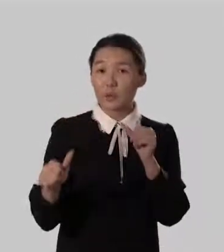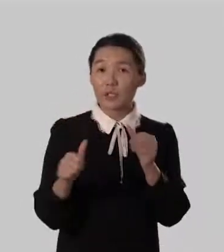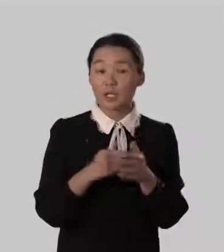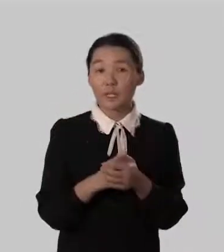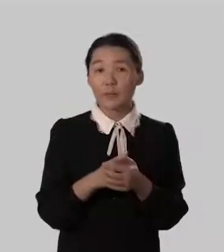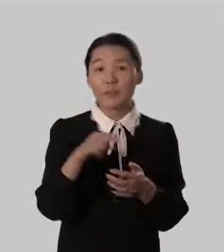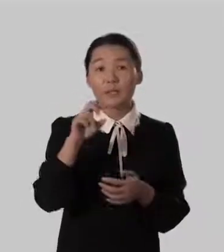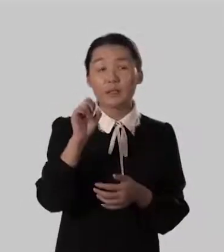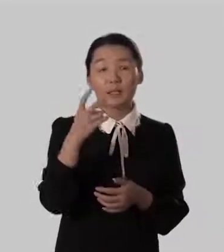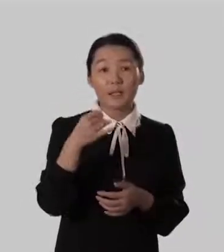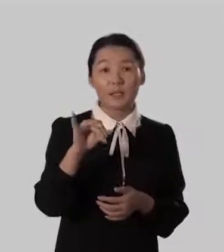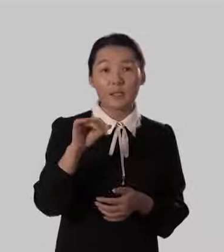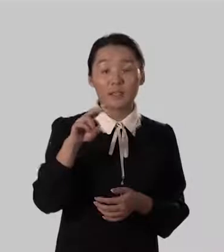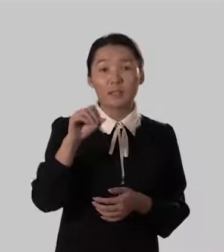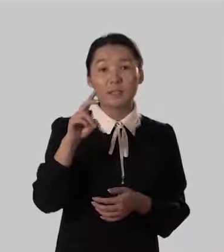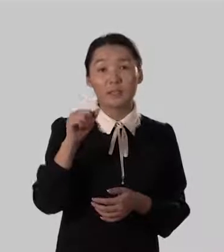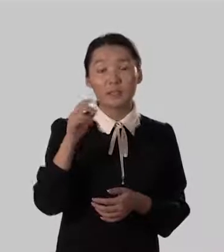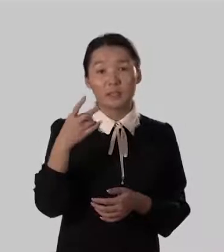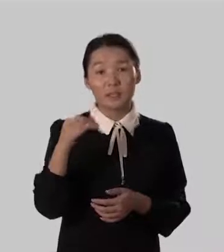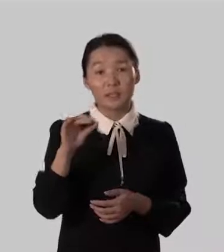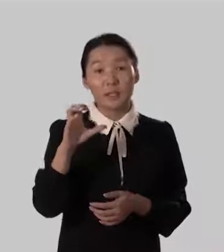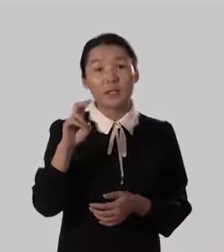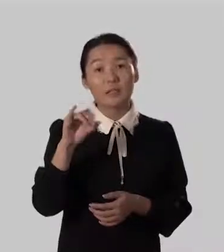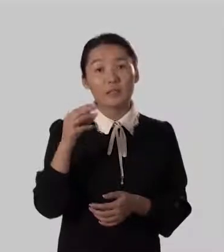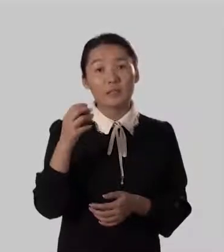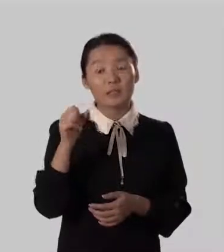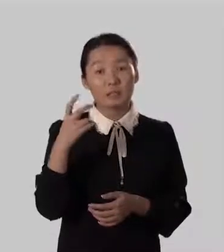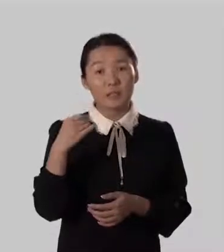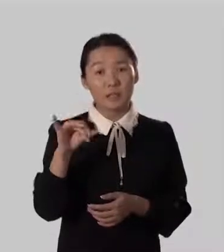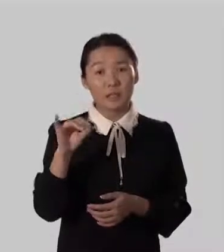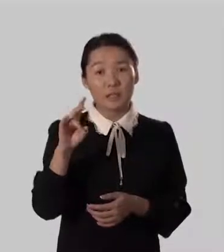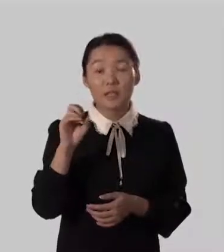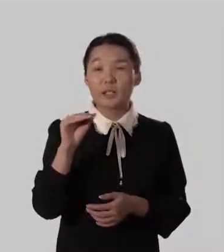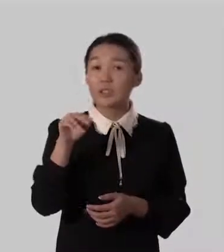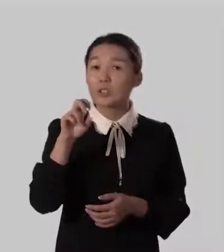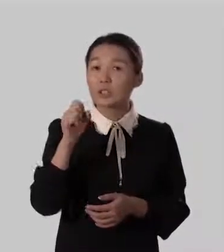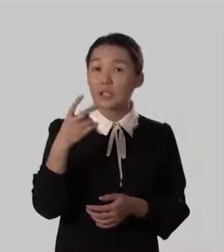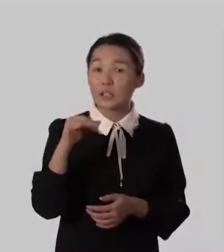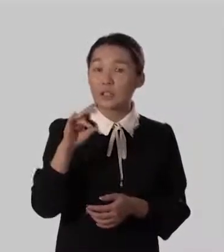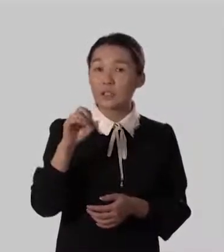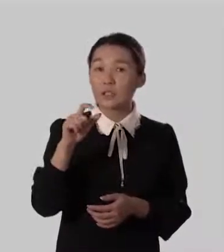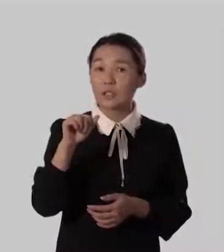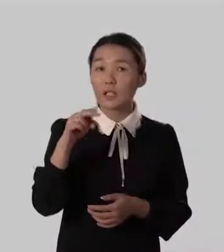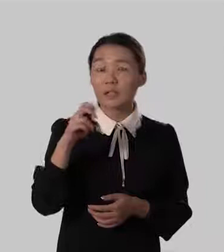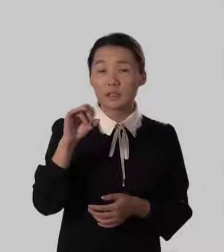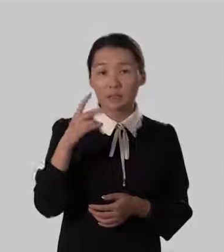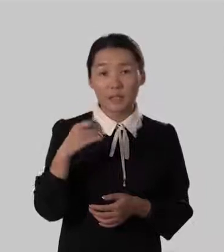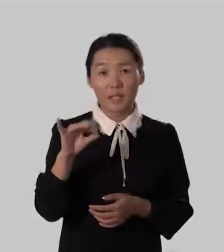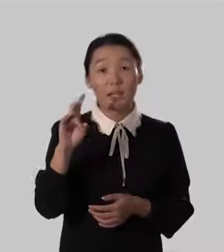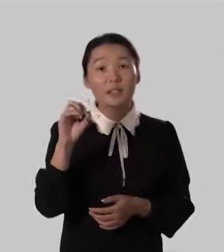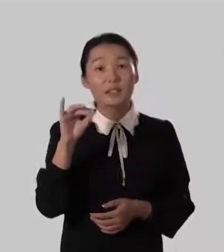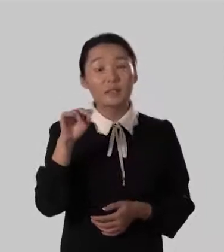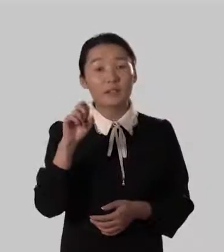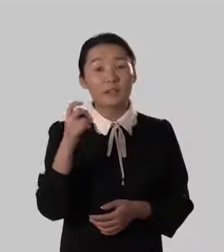данной сделаны слышан и желанны нежданно-негаданно нечаянный